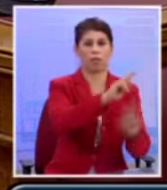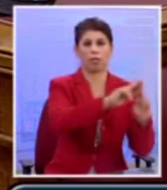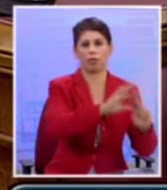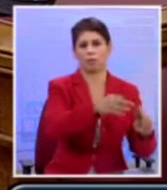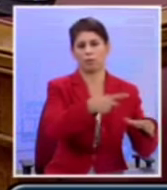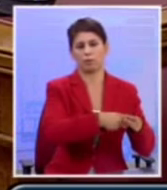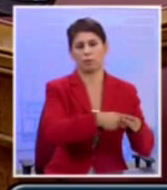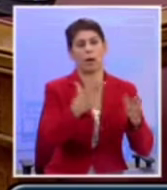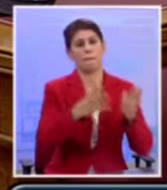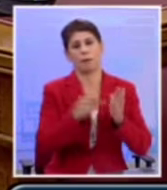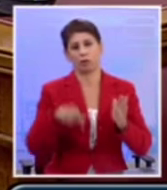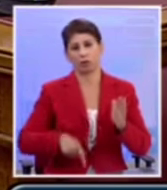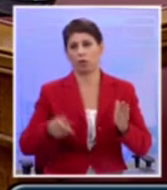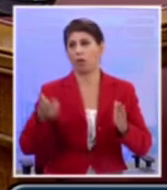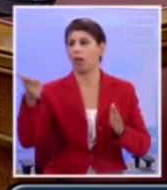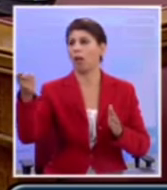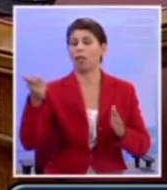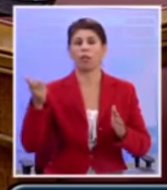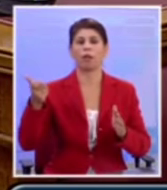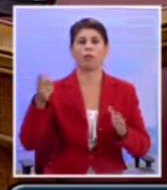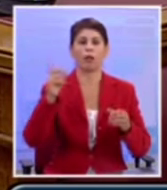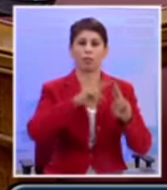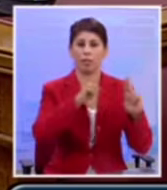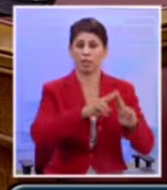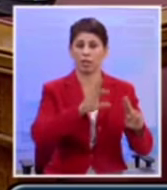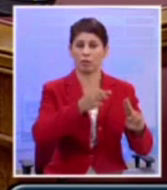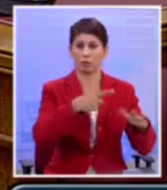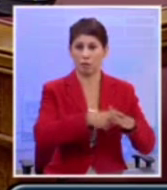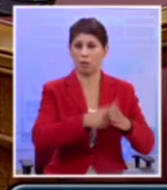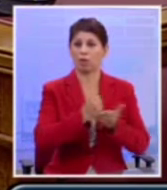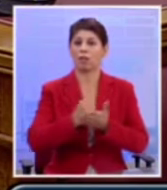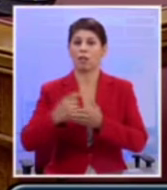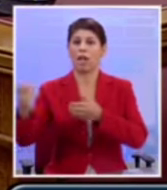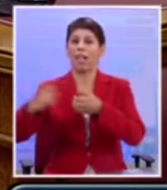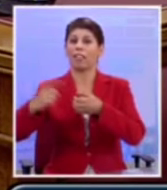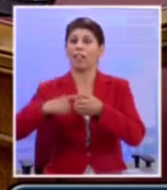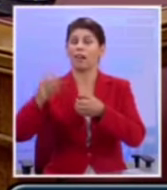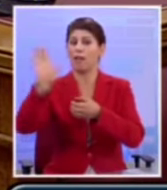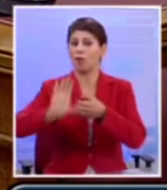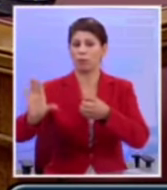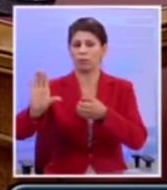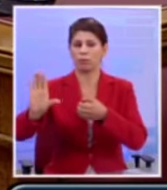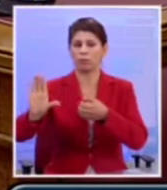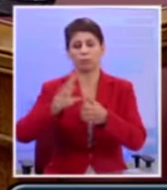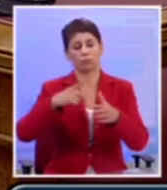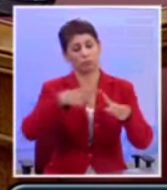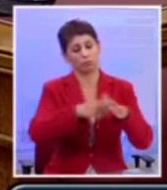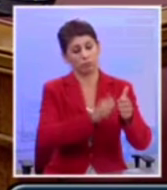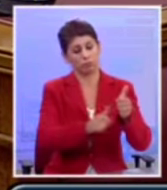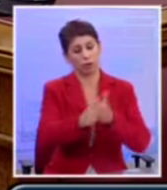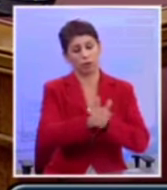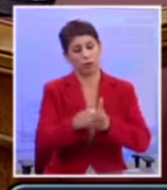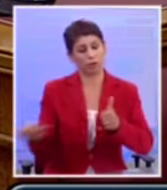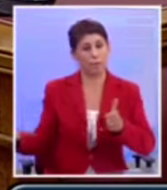σήμερα είναι το Διεθνές Νομισματικό Ταμείο και οι Ευρωπαίοι εταίροι, το Ταμείο πρέπει να έχει προτεραιότητα στην επιστροφή